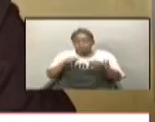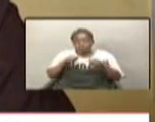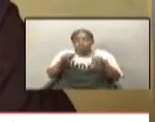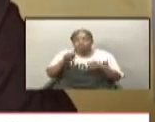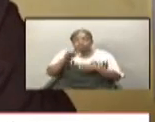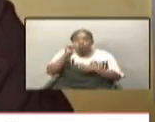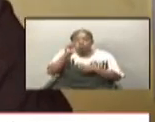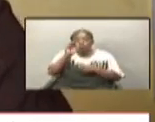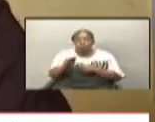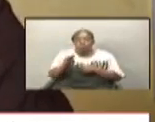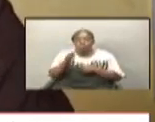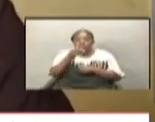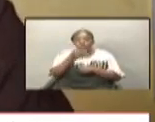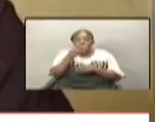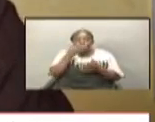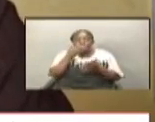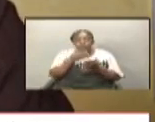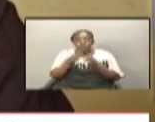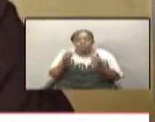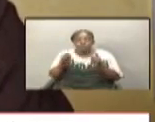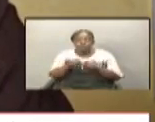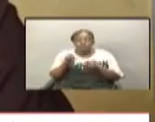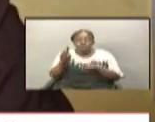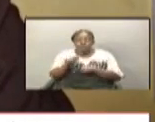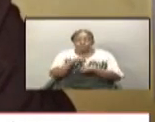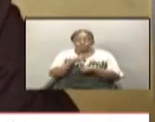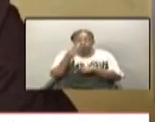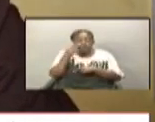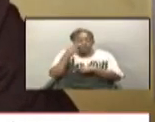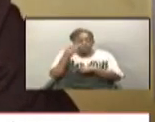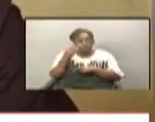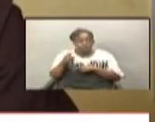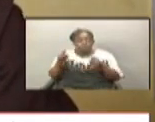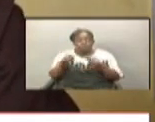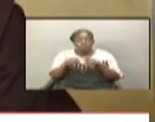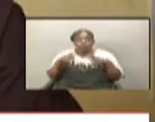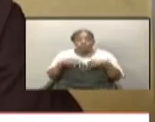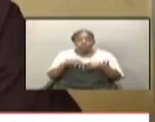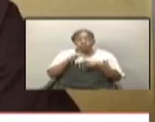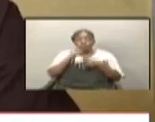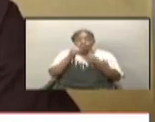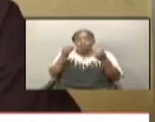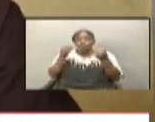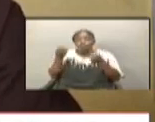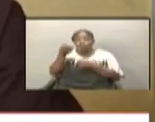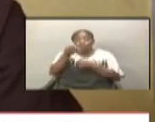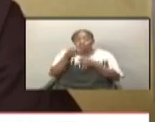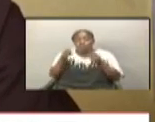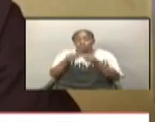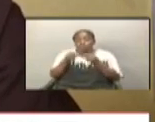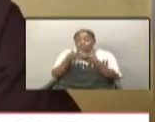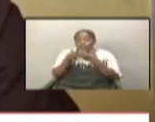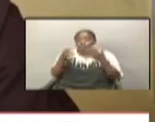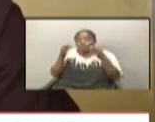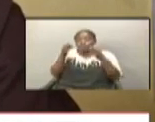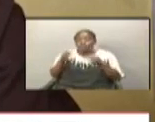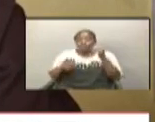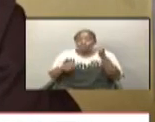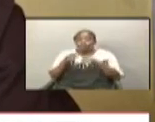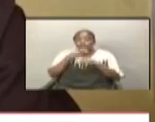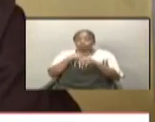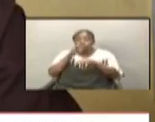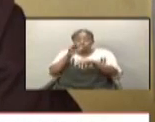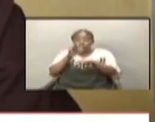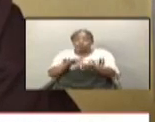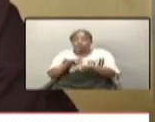jengau muzila muzila biyeko. Atenga tukiriza abana bafokula bantu vaccessinga apparatus bazikwatako